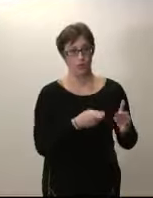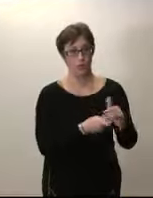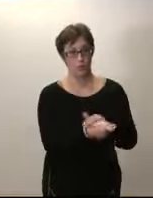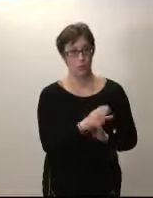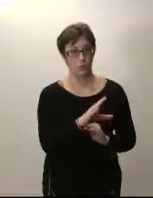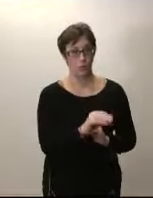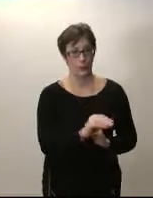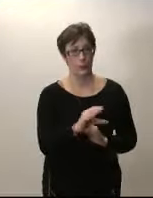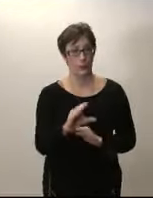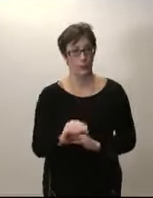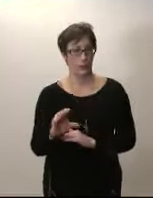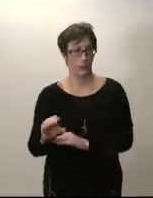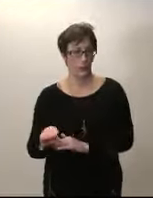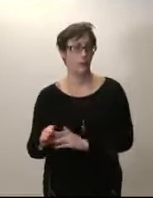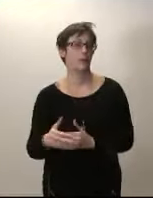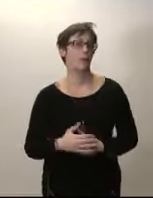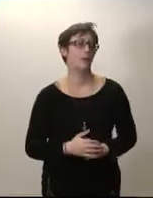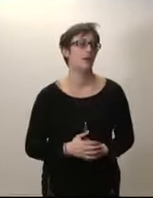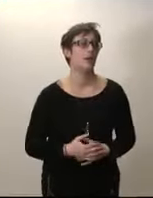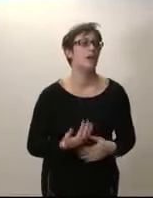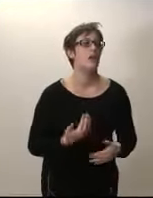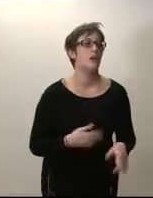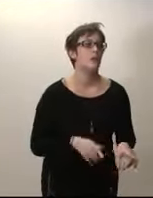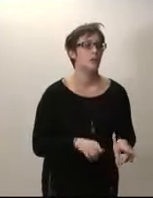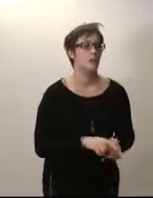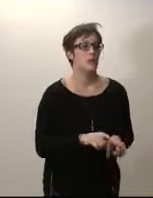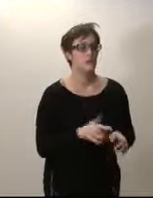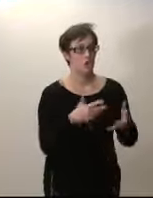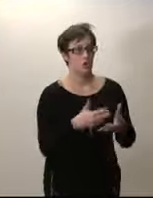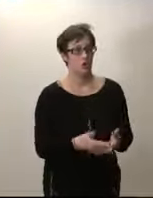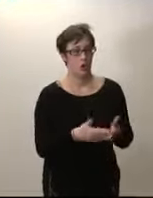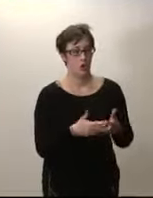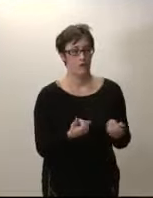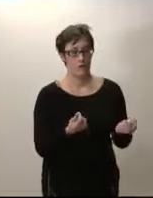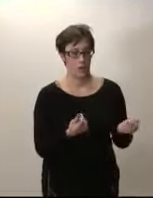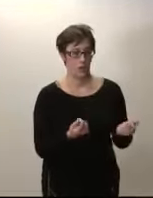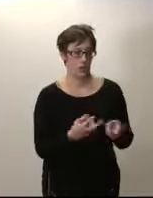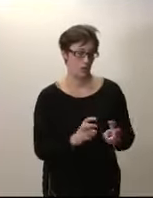conseils municipaux précédents. Et puis une baisse des charges financières, donc ça c'est inhérent